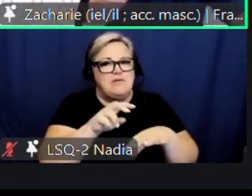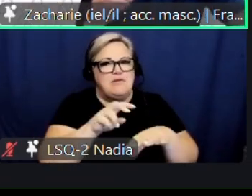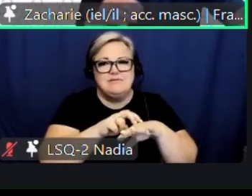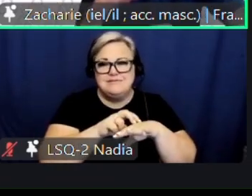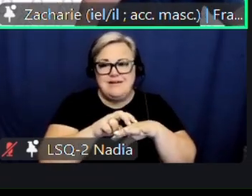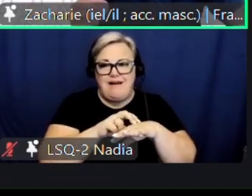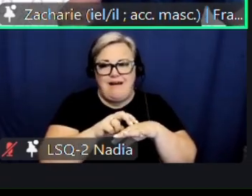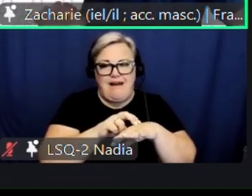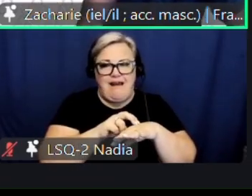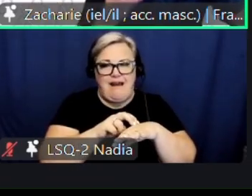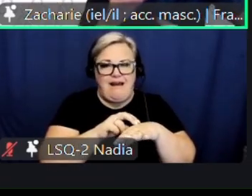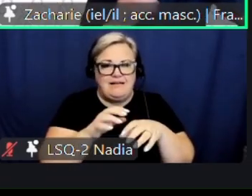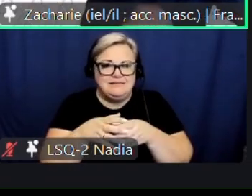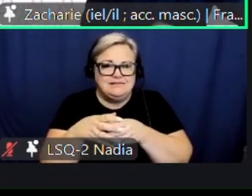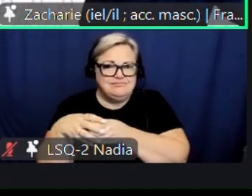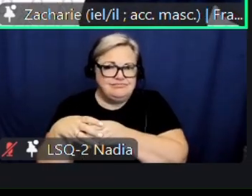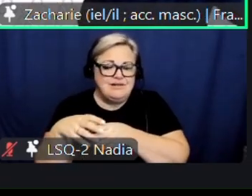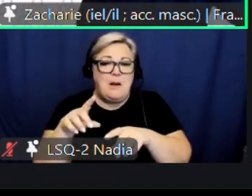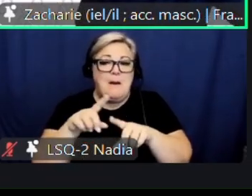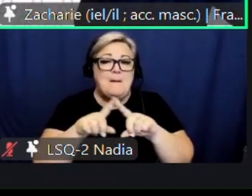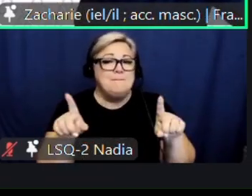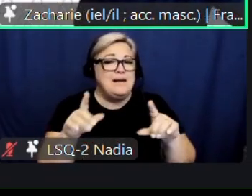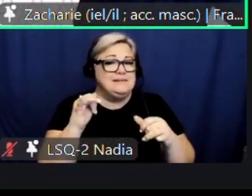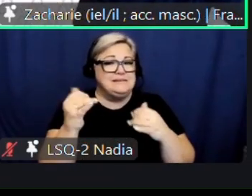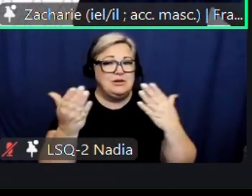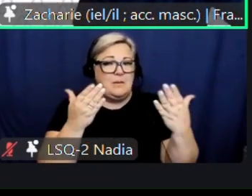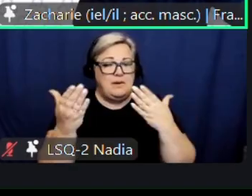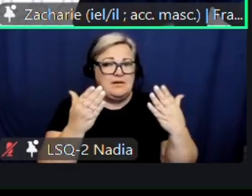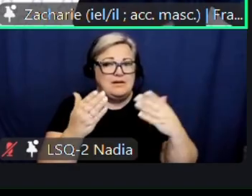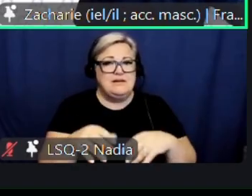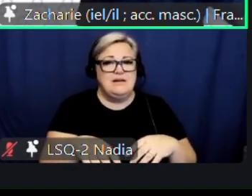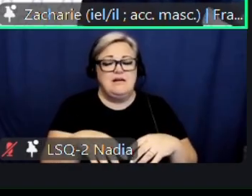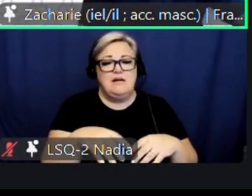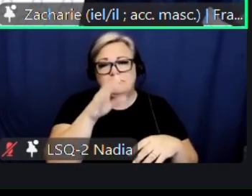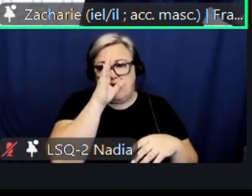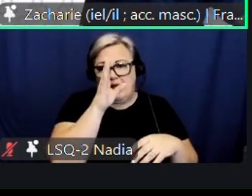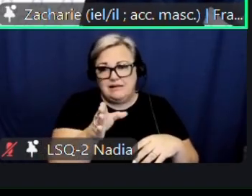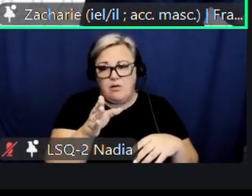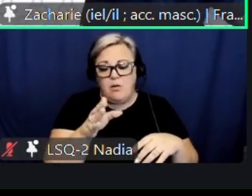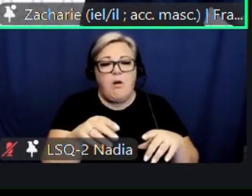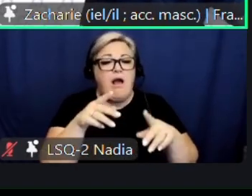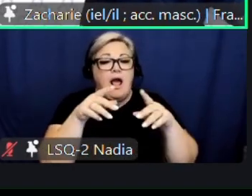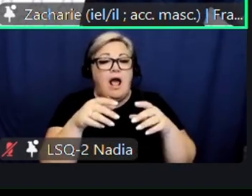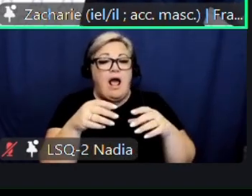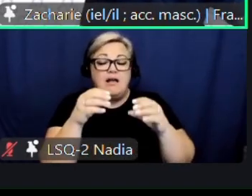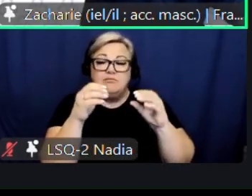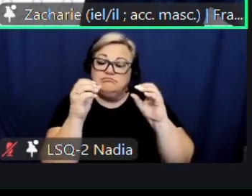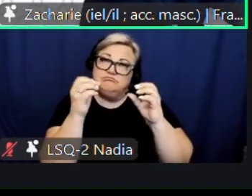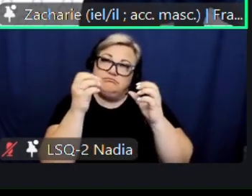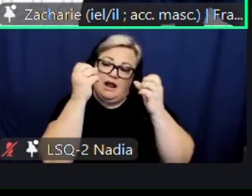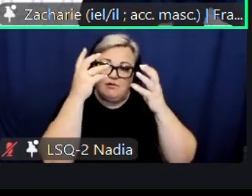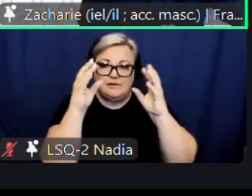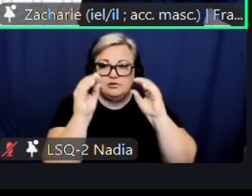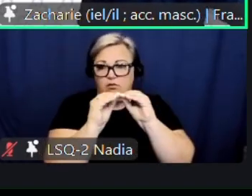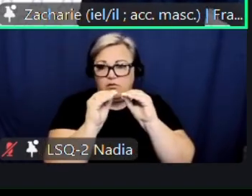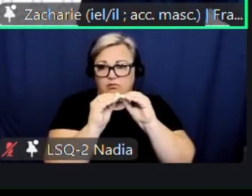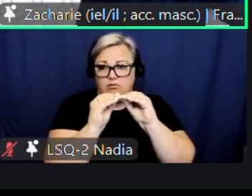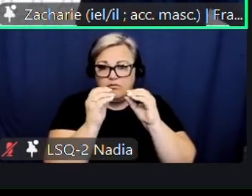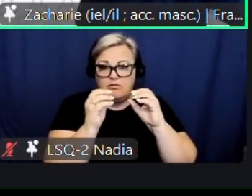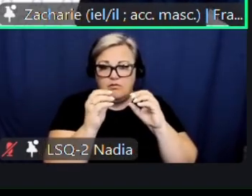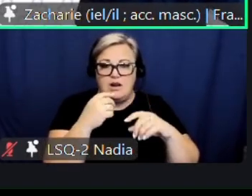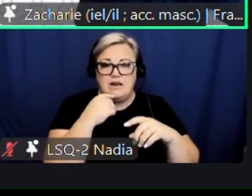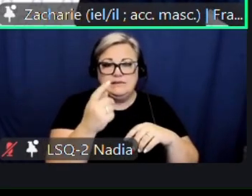minoritaire vécu, mais comparativement aux personnes cis-hétéros, les données de Statistique Canada montrent que les